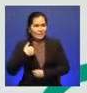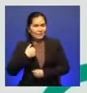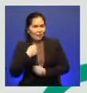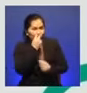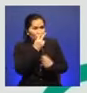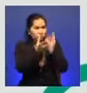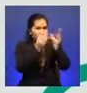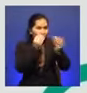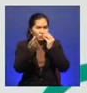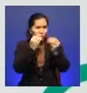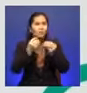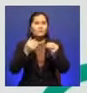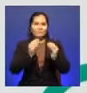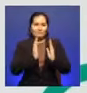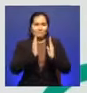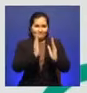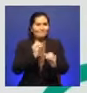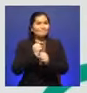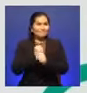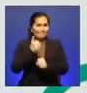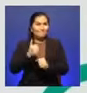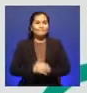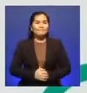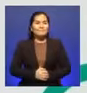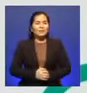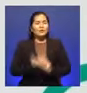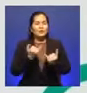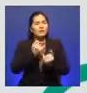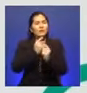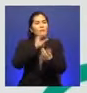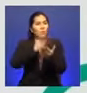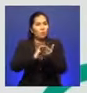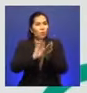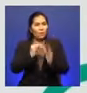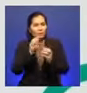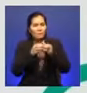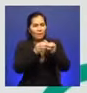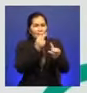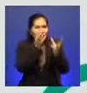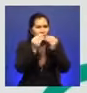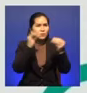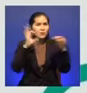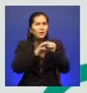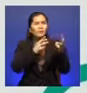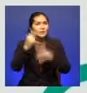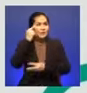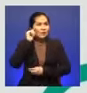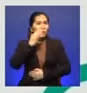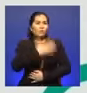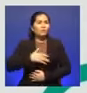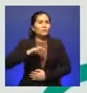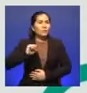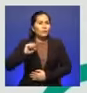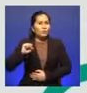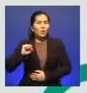ในพื้นที่ตำบลแวงด้วยกันนะครับจากปัจจุบันที่เราได้เก็บข้อมูลนะครับมีคนมาเรียนรู้ในเรื่องของฐานคิดของสสส.นะครับในเรื่องของการ